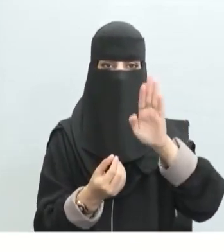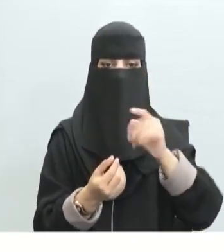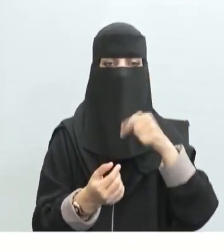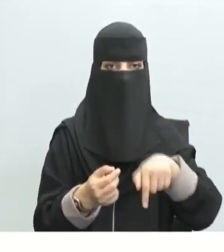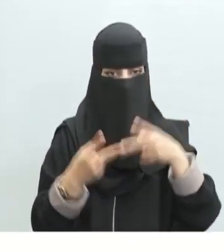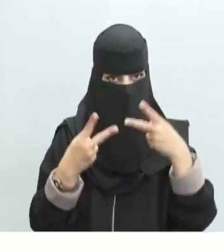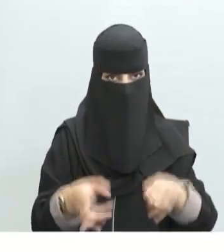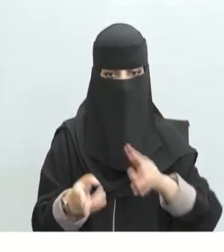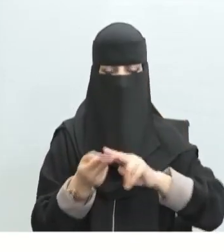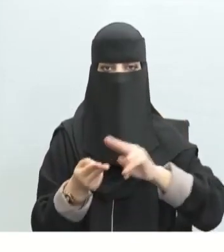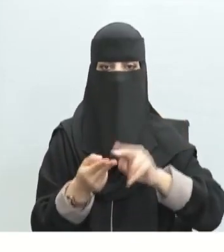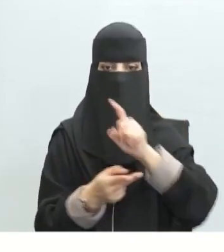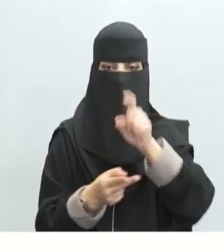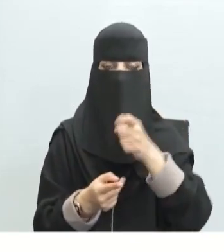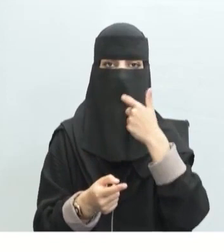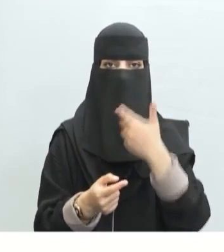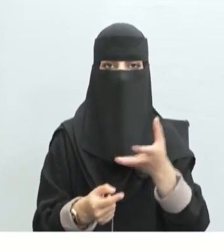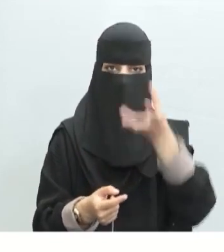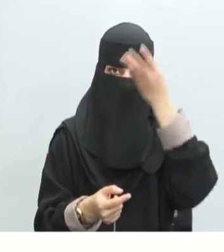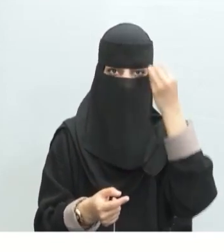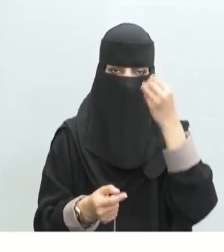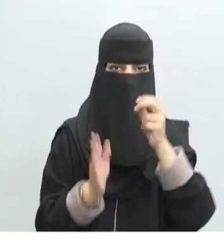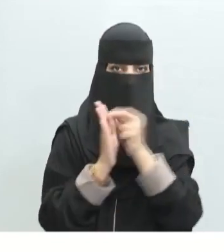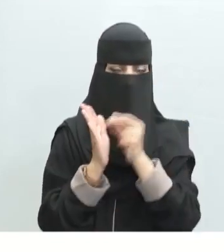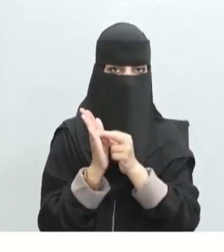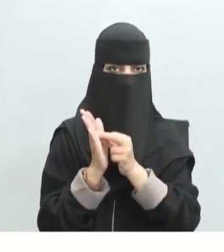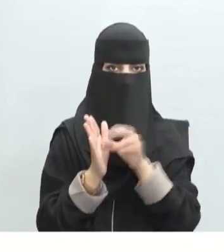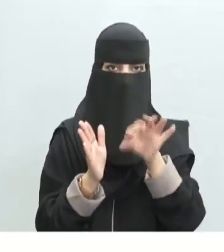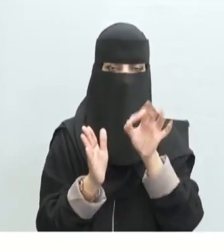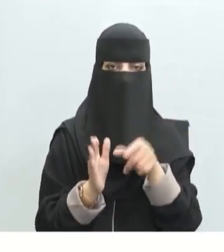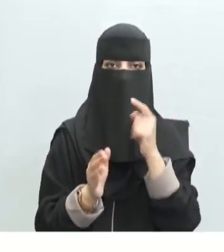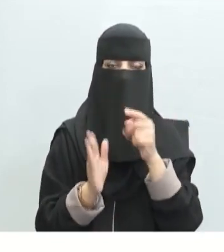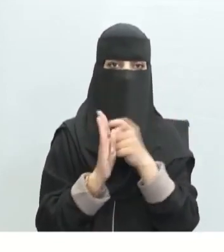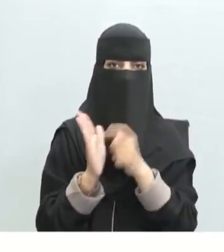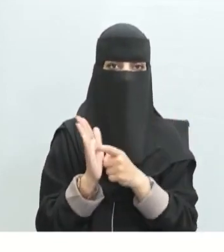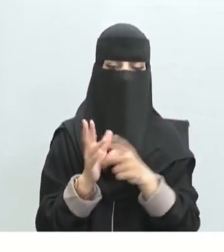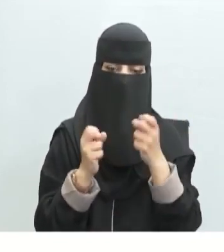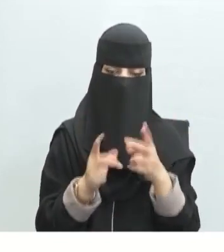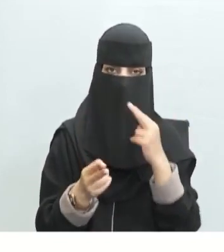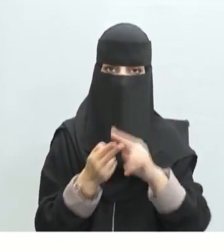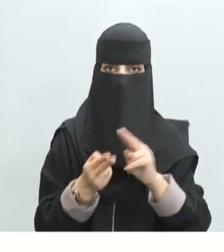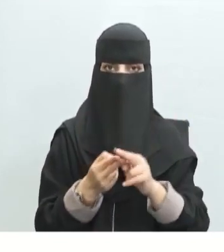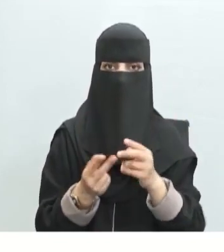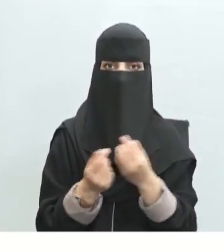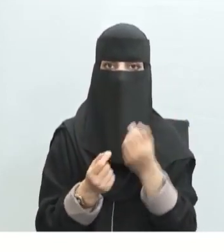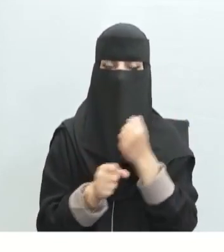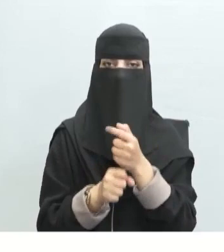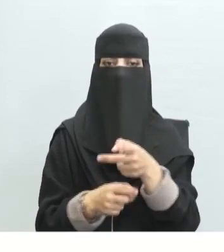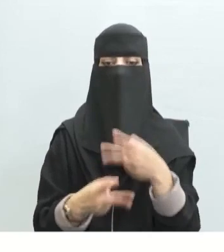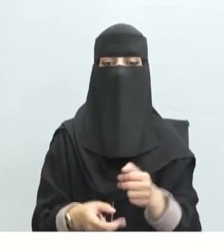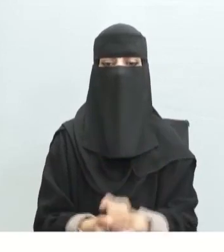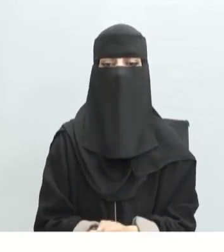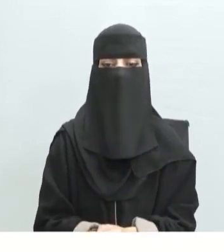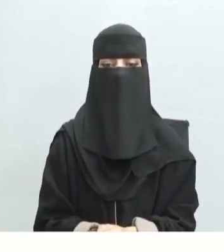بحل المسائل الان يلا وان شاء الله تكونون حفظته على الاقل جزئيا هذه القوانين ونبدا عادي نشوف كيف احنا نحلها